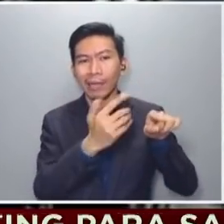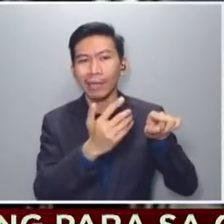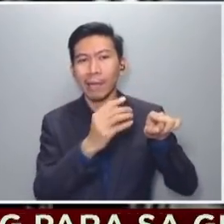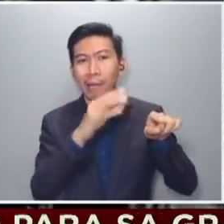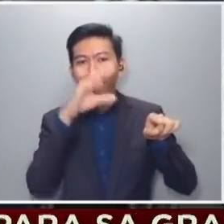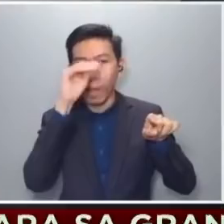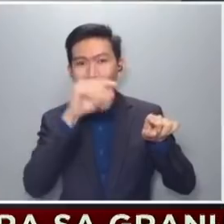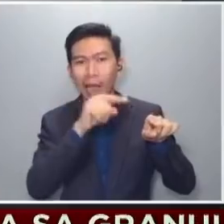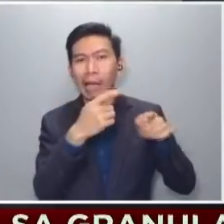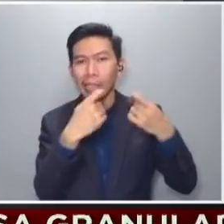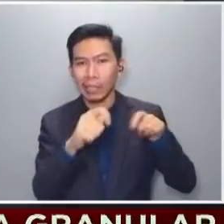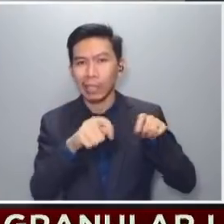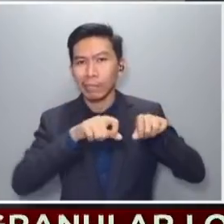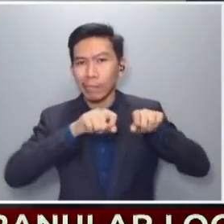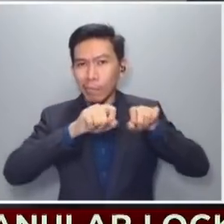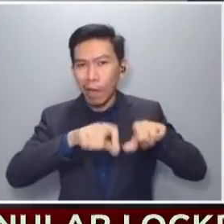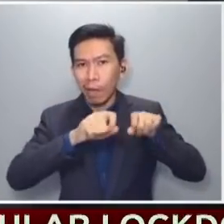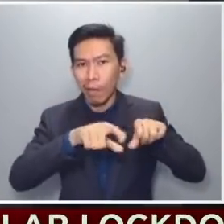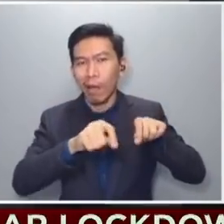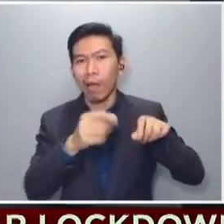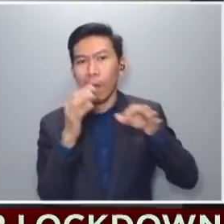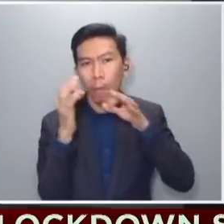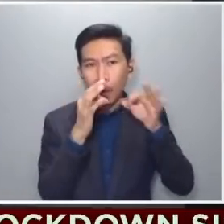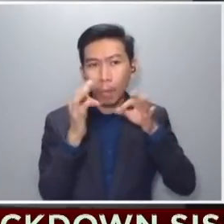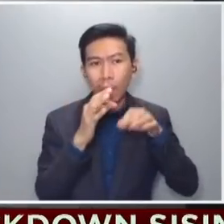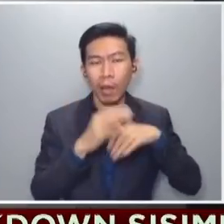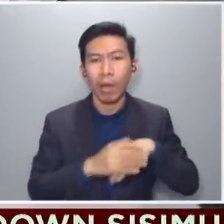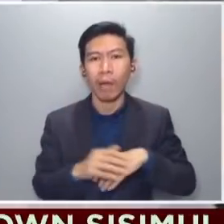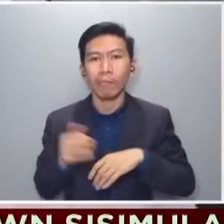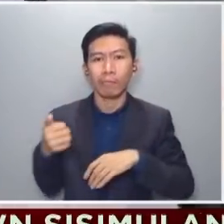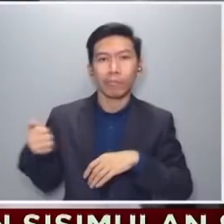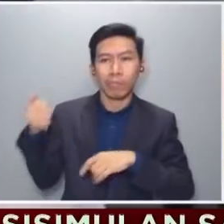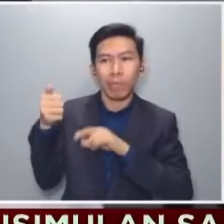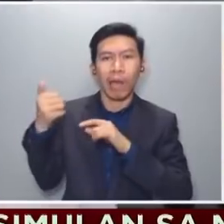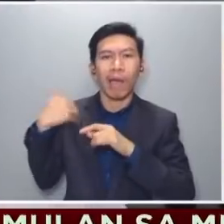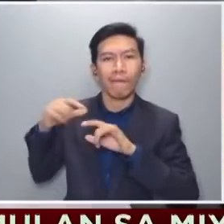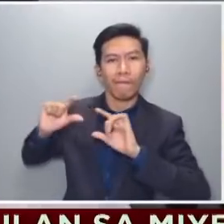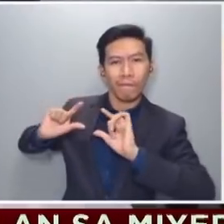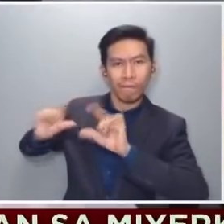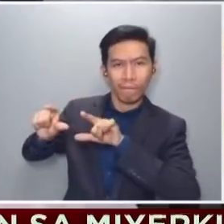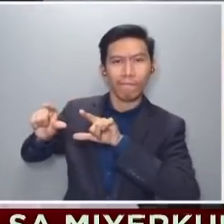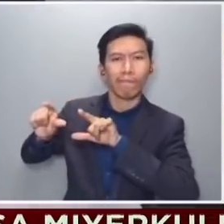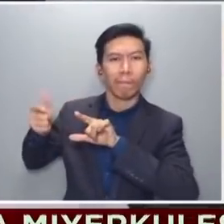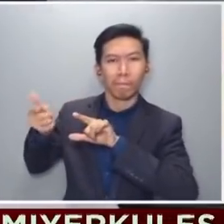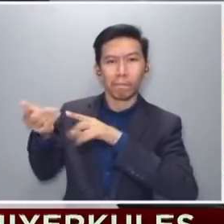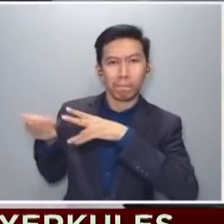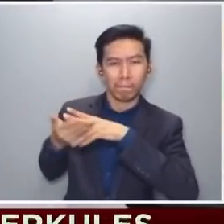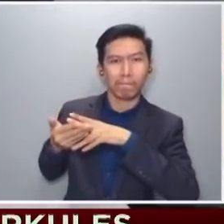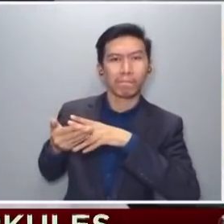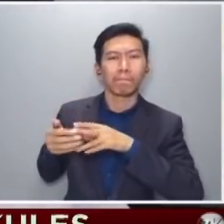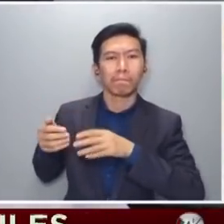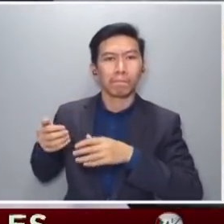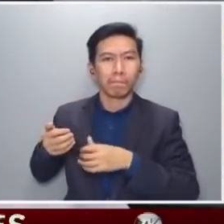magbenta ng droga. Naharap sa admin case ang team leader ng PDEA. Ang PDEA naman, masyado na nilang